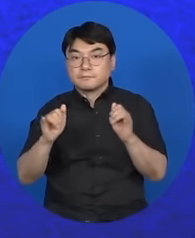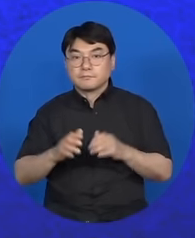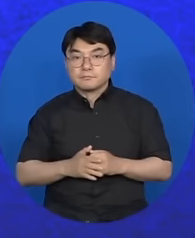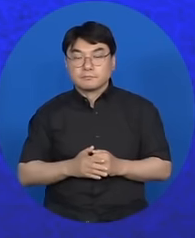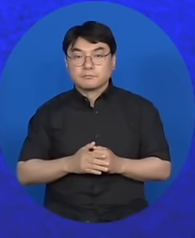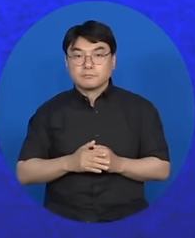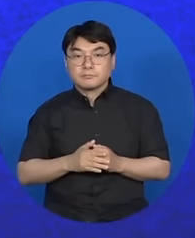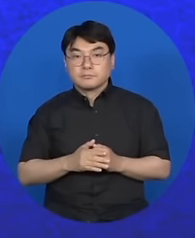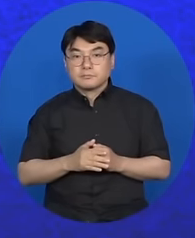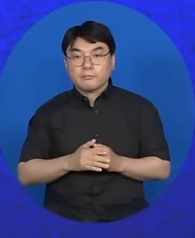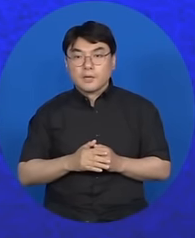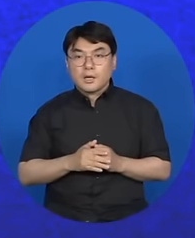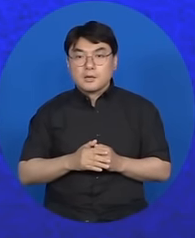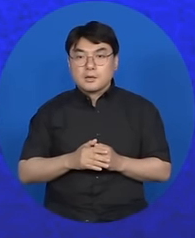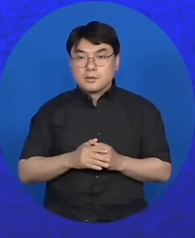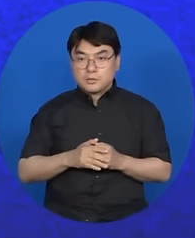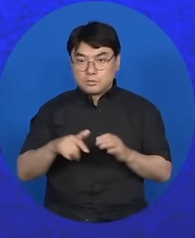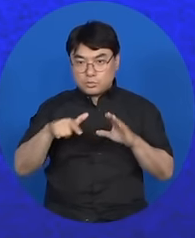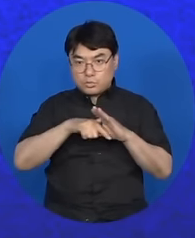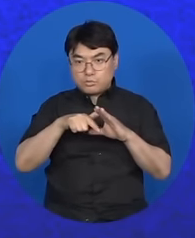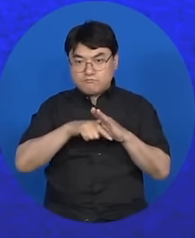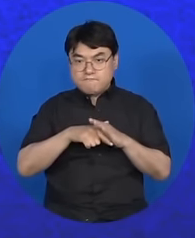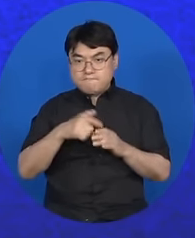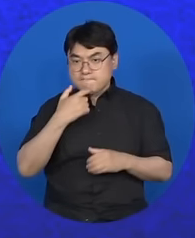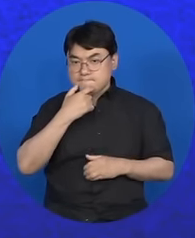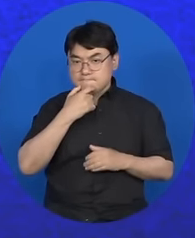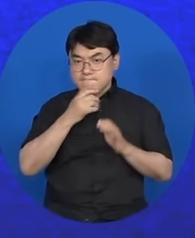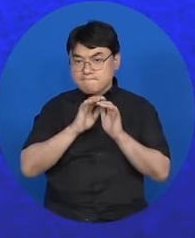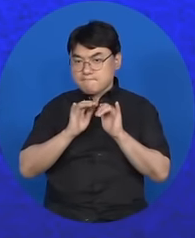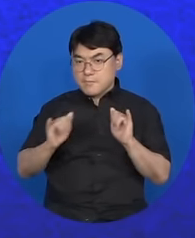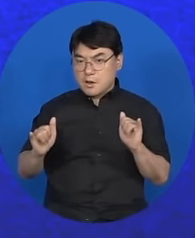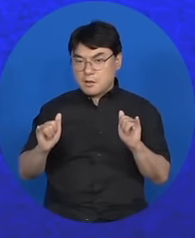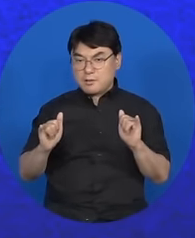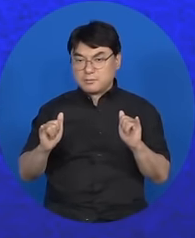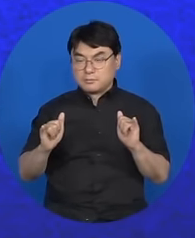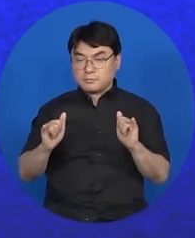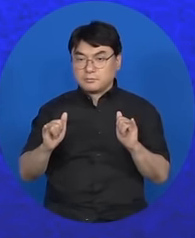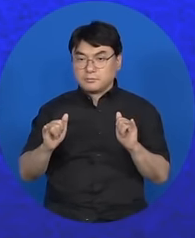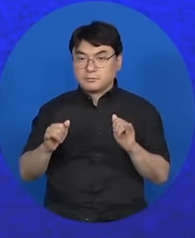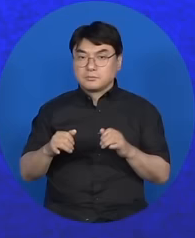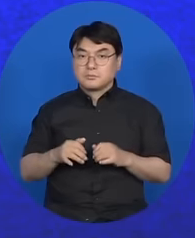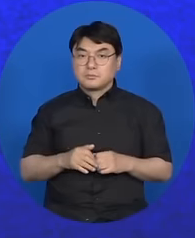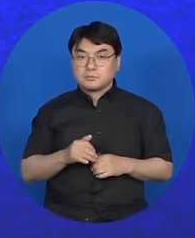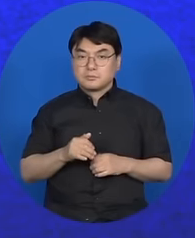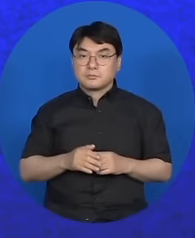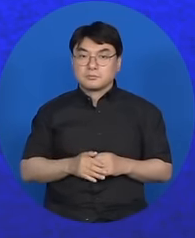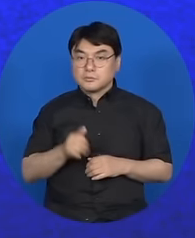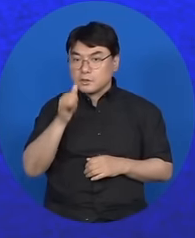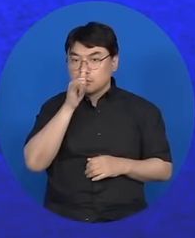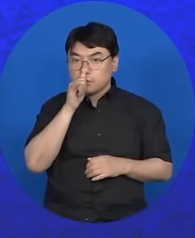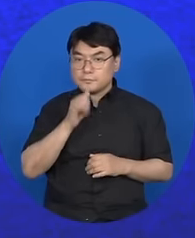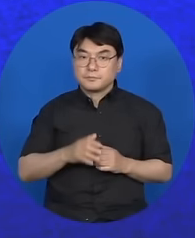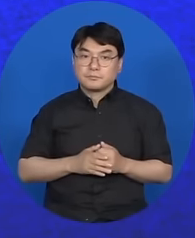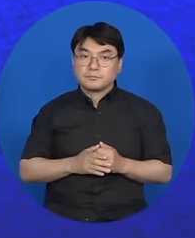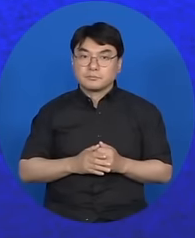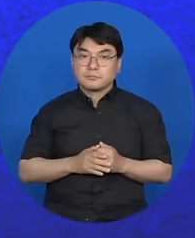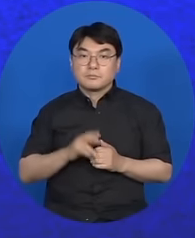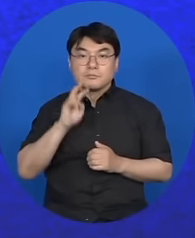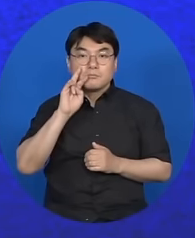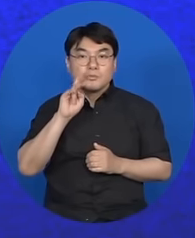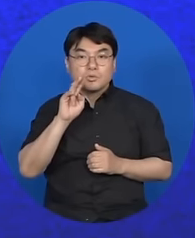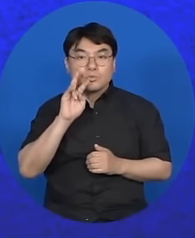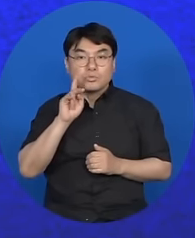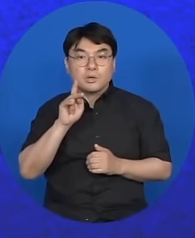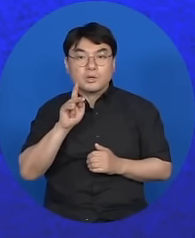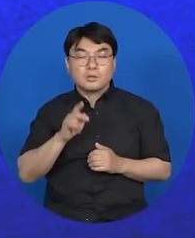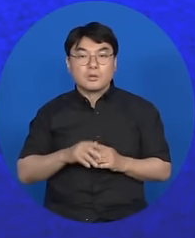나이 때까지 안티크리스천이었어요. 기독교를 너무 싫어하는, 막 욕하는 그런 분이었어요. 그런데 미국 와서 유학을